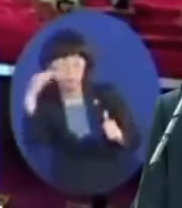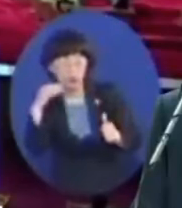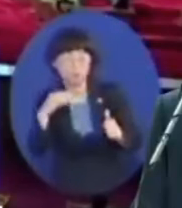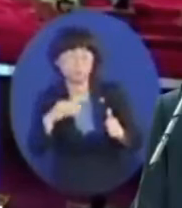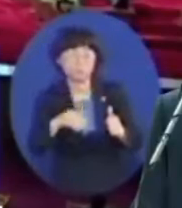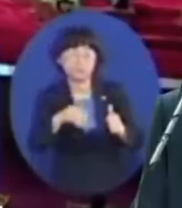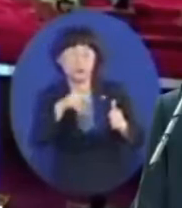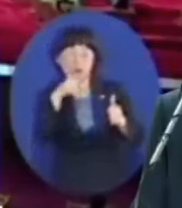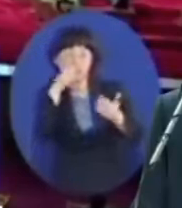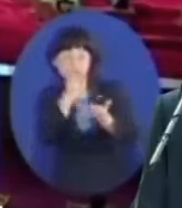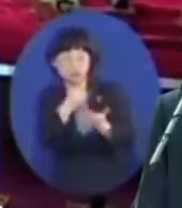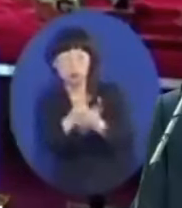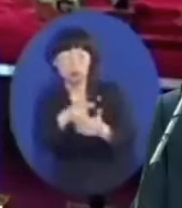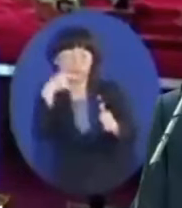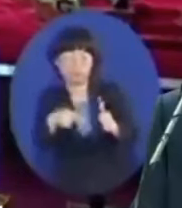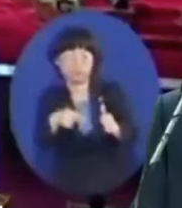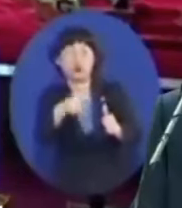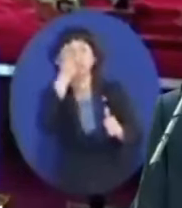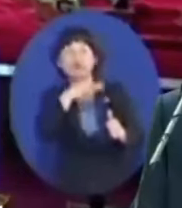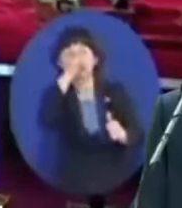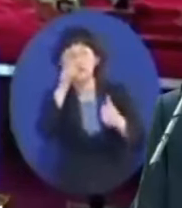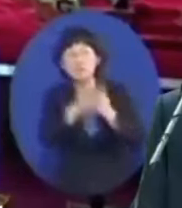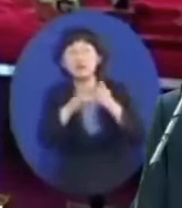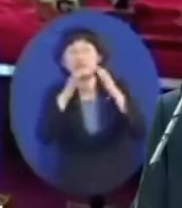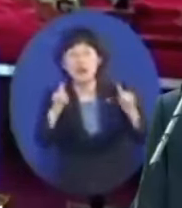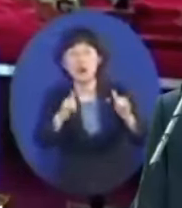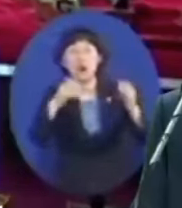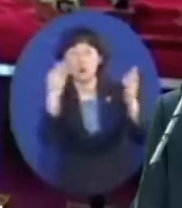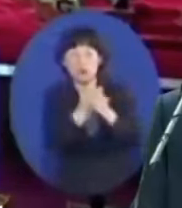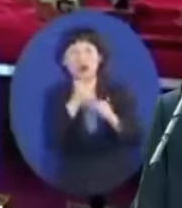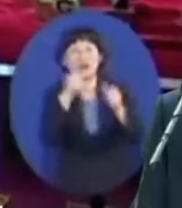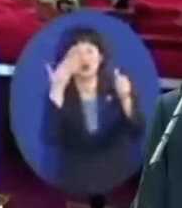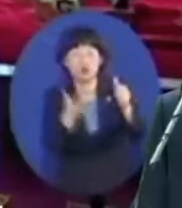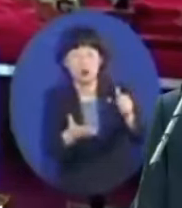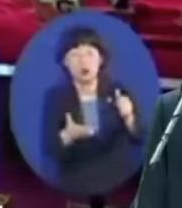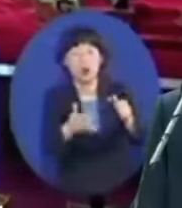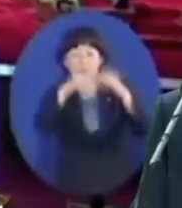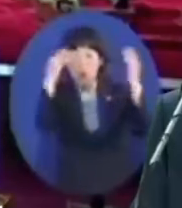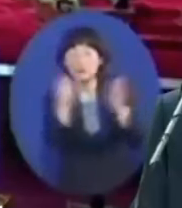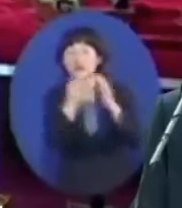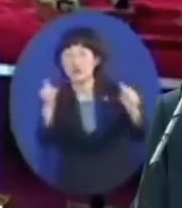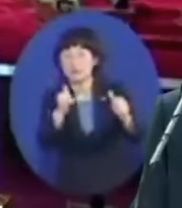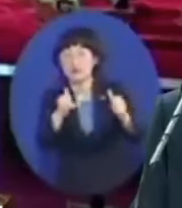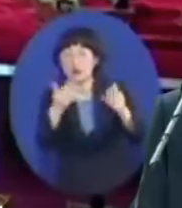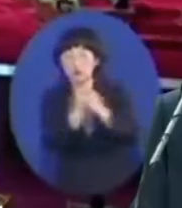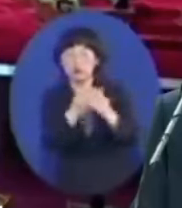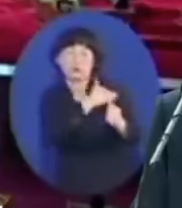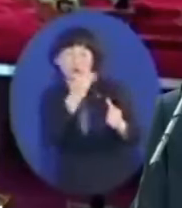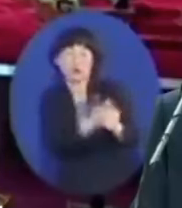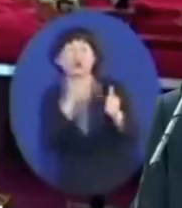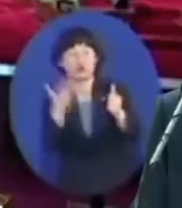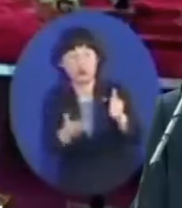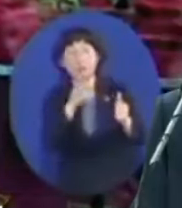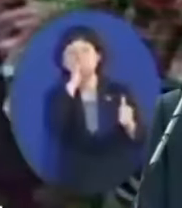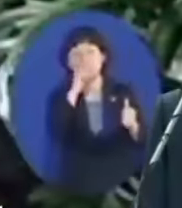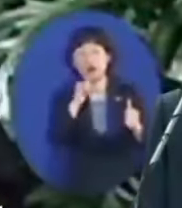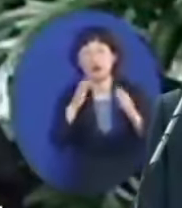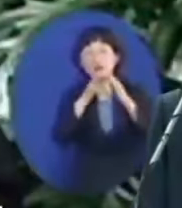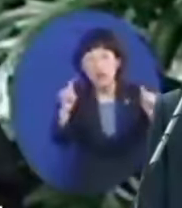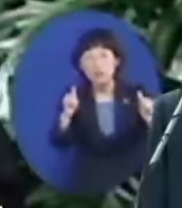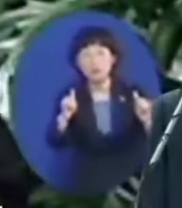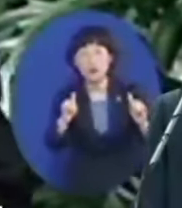교육하기에 유익하니 이는 하나님의 사람으로 온전하게 하며 모든 선한 일을 할 능력을 갖추게 하려 합니다. 하나님의 사람으로 온전하게 하는